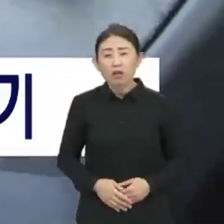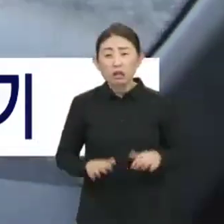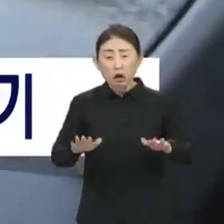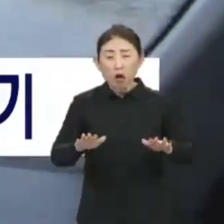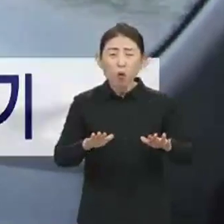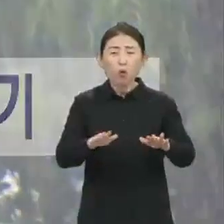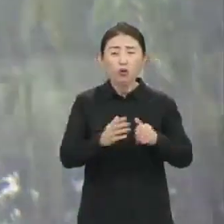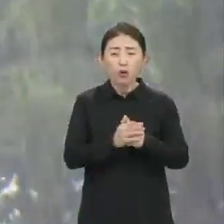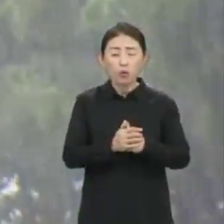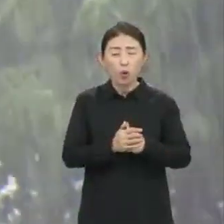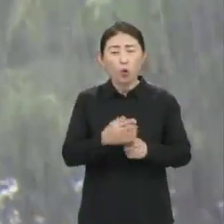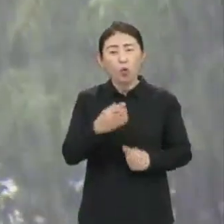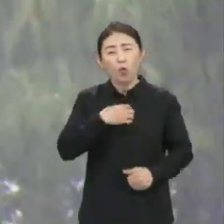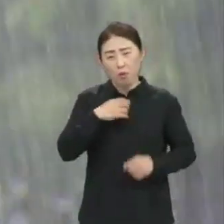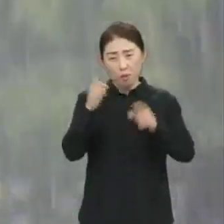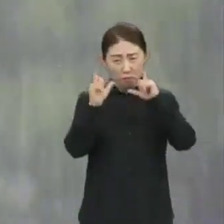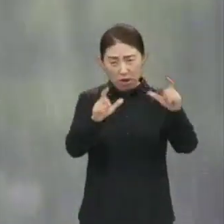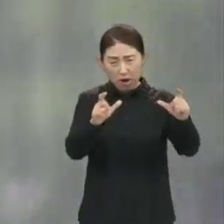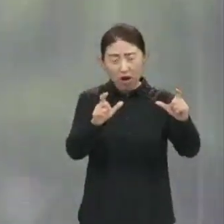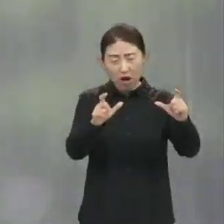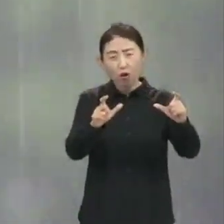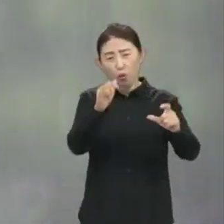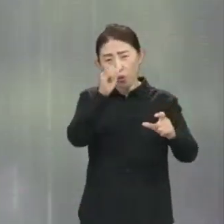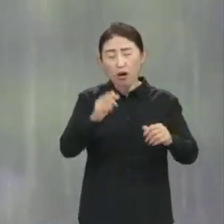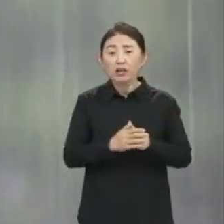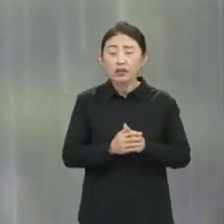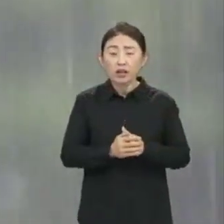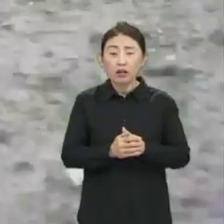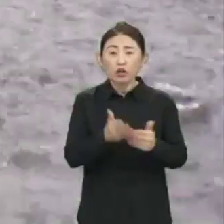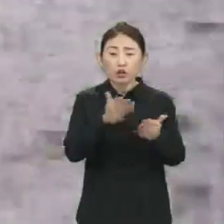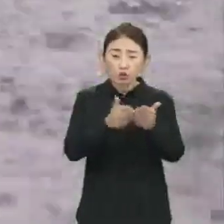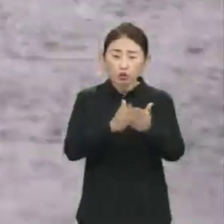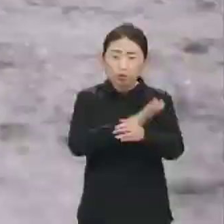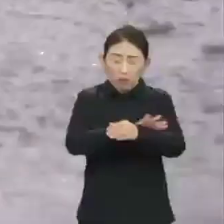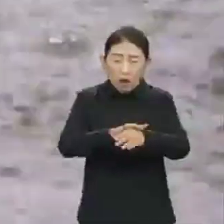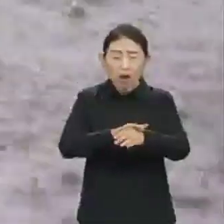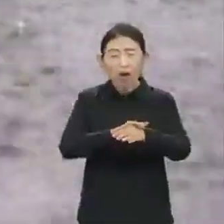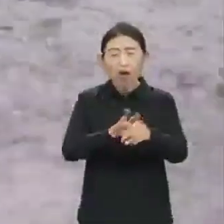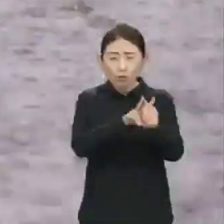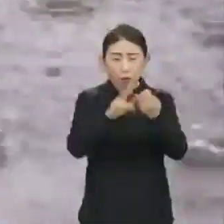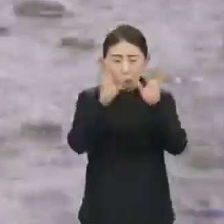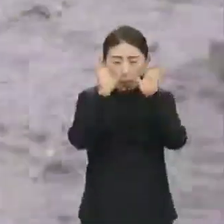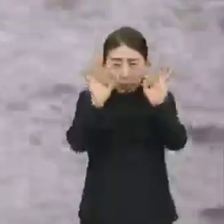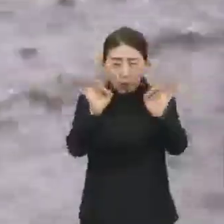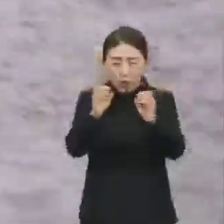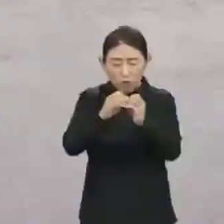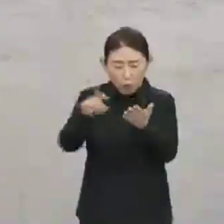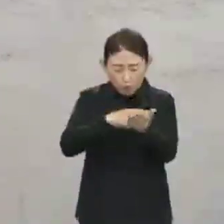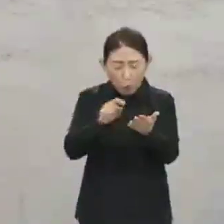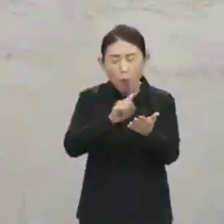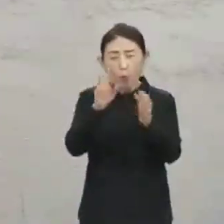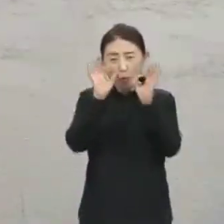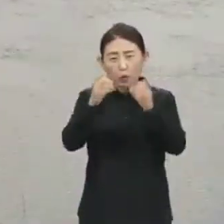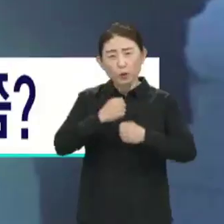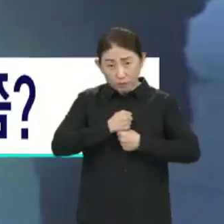일부 지역에 호우특보가 발효될 가능성이 있어 기상정보에 주의를 기울여줄 것을 당부했습니다.